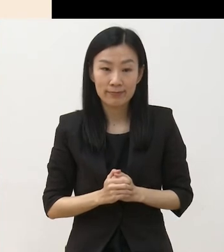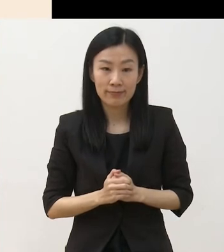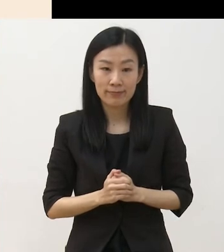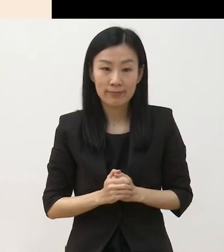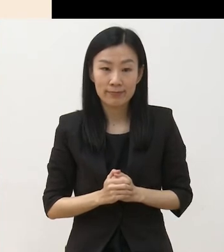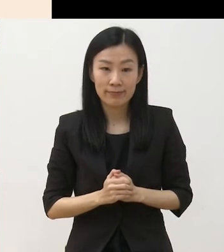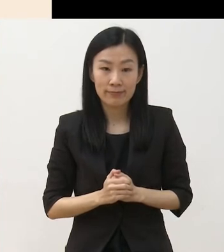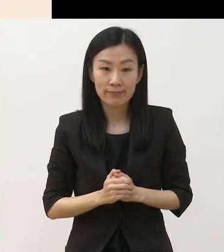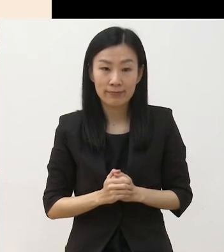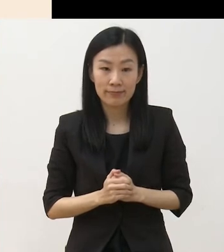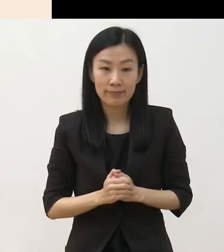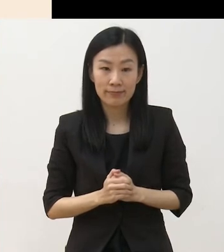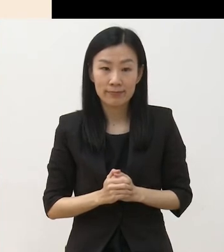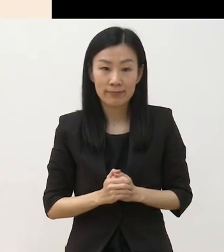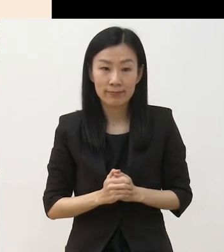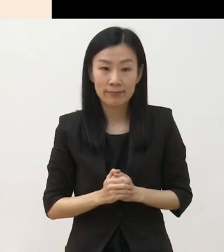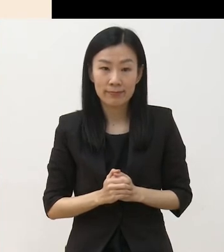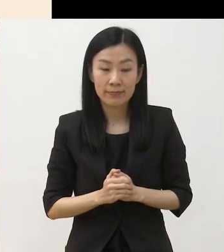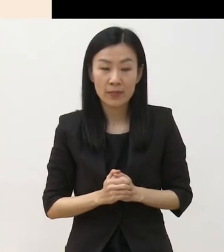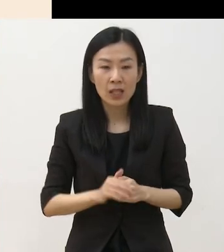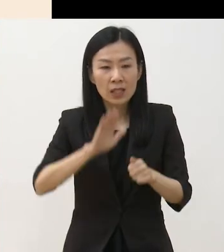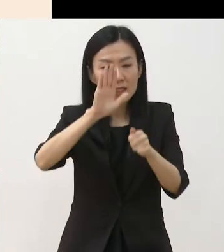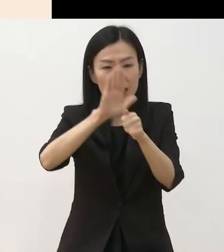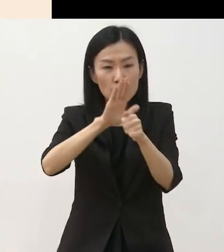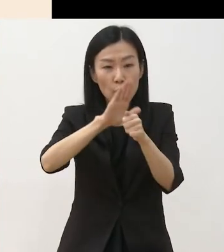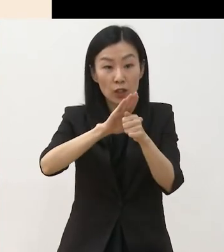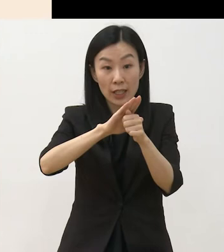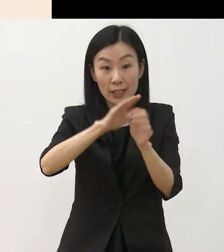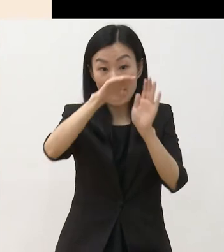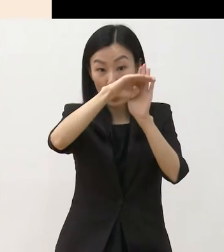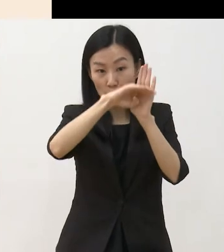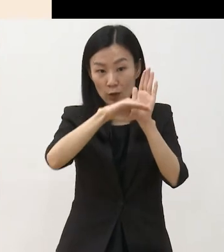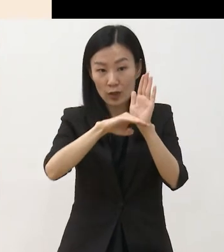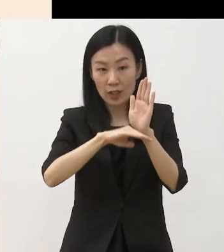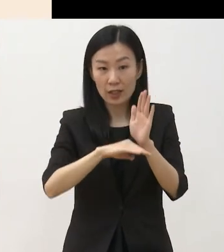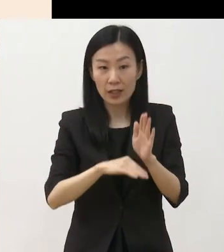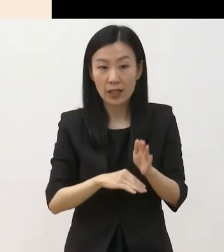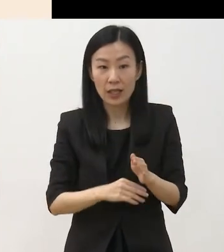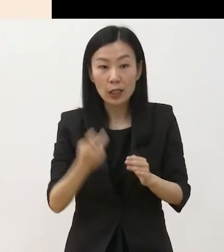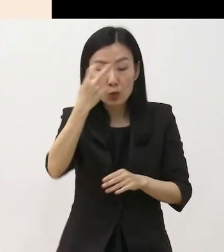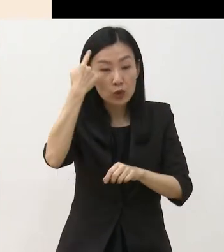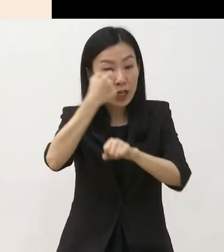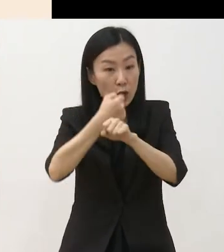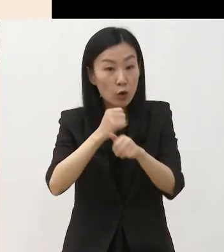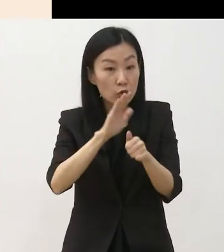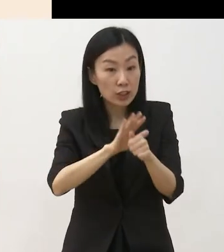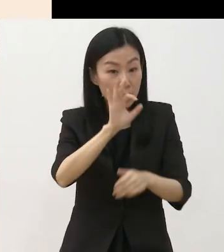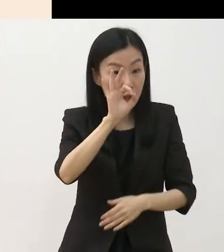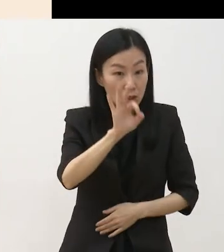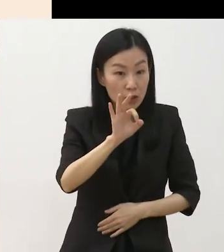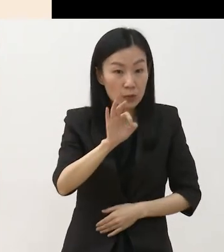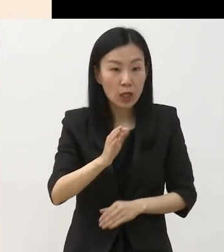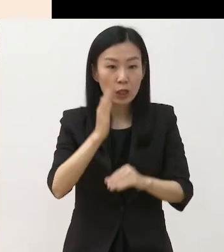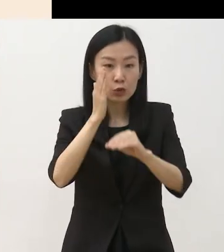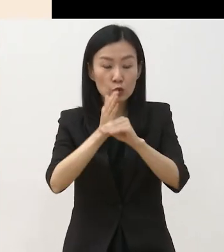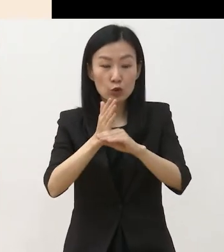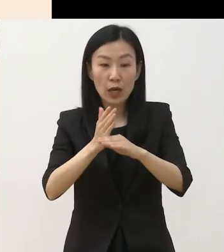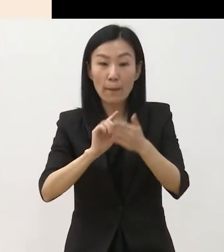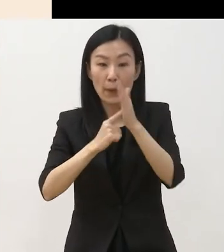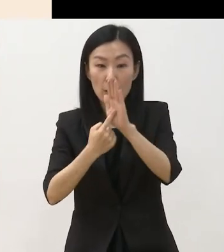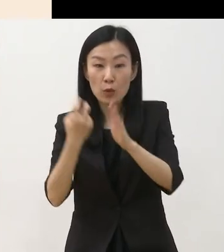네, 그 지원하는 지원금의 항목들입니다. 조사 연구 지원금, 그다음에 중간 발표